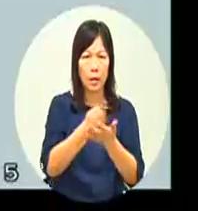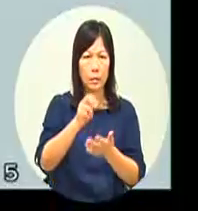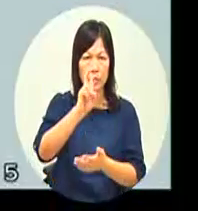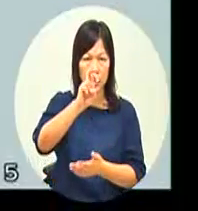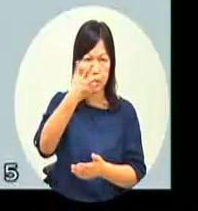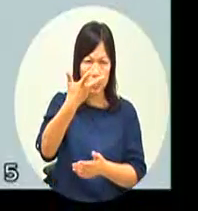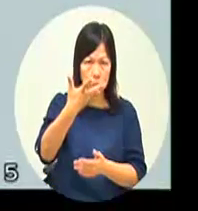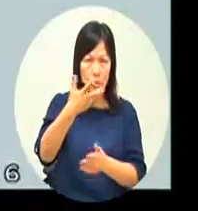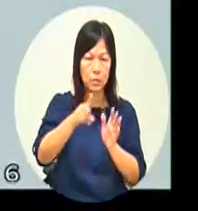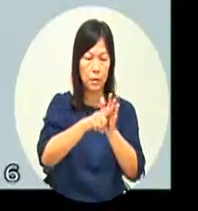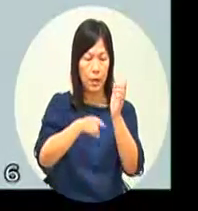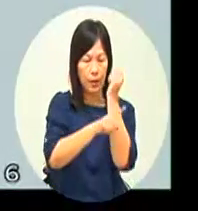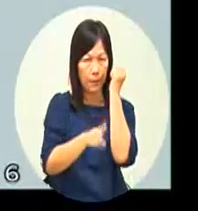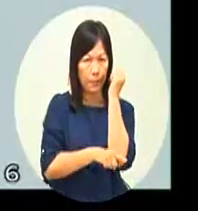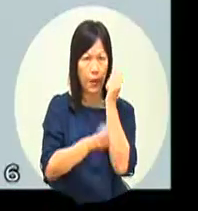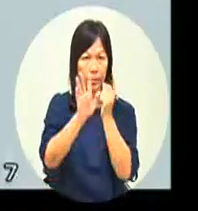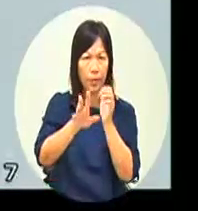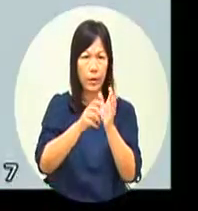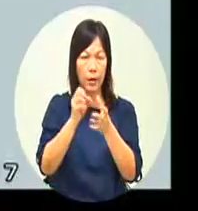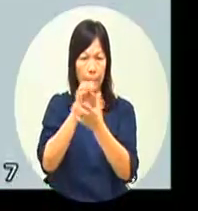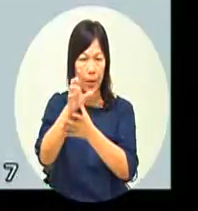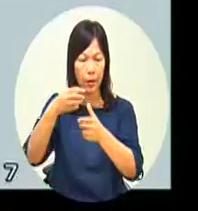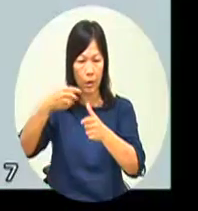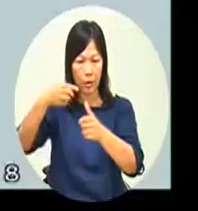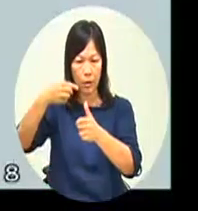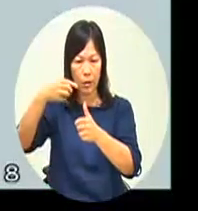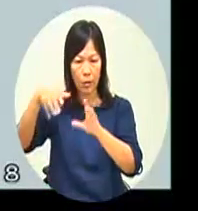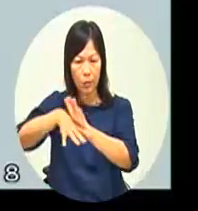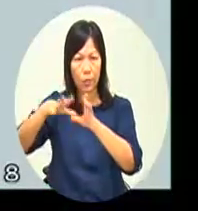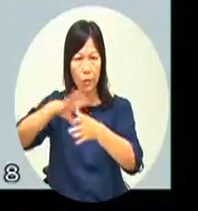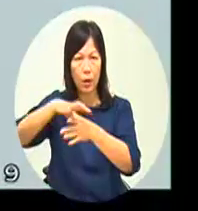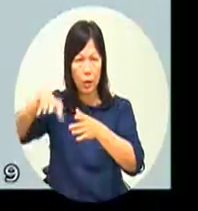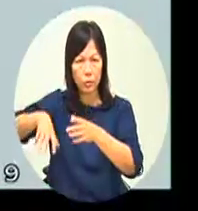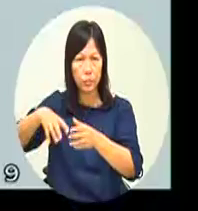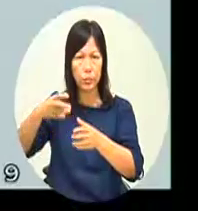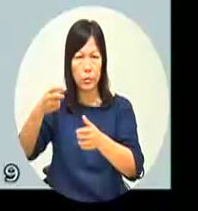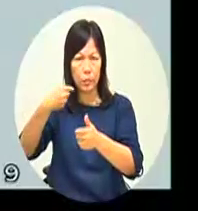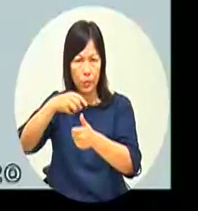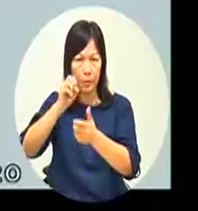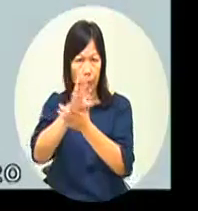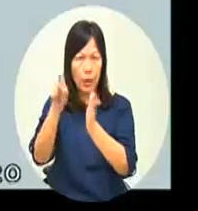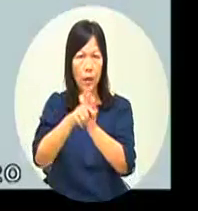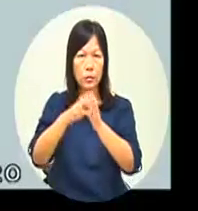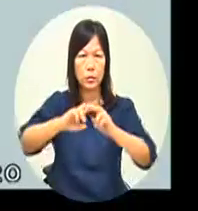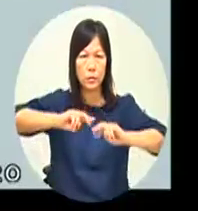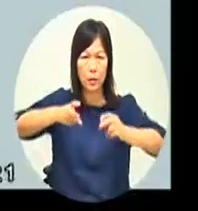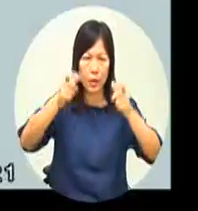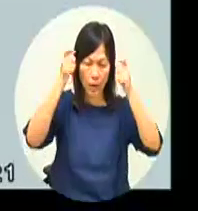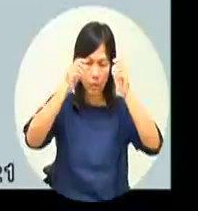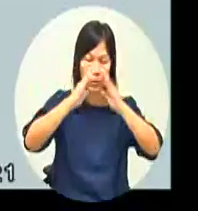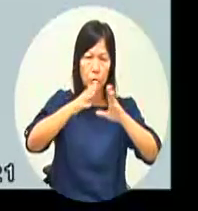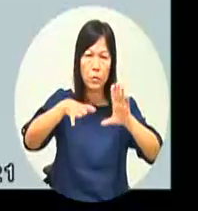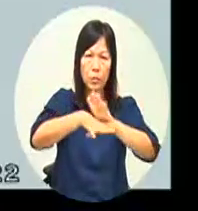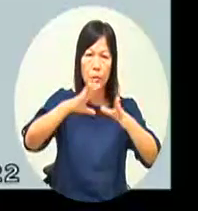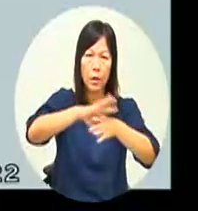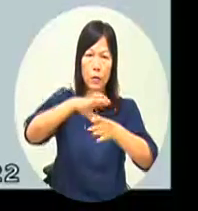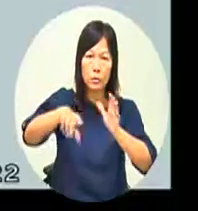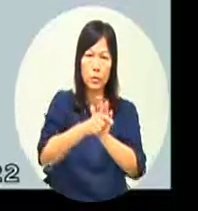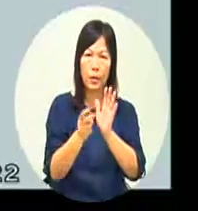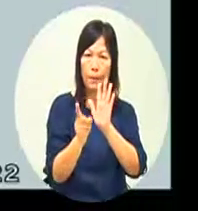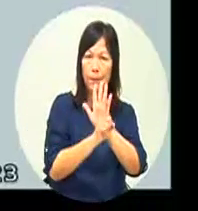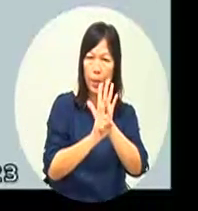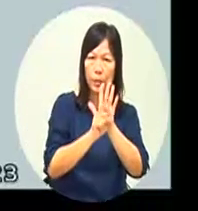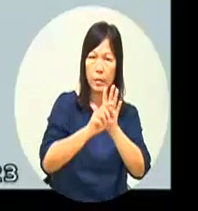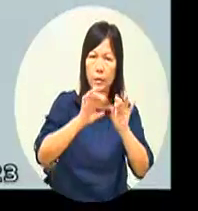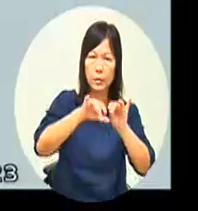十七类别法规报告机关高雄市政府文化局案由修正高雄市政府文化局演艺